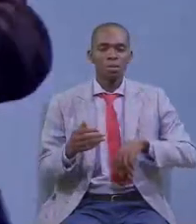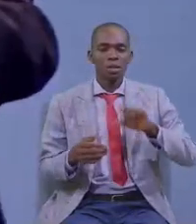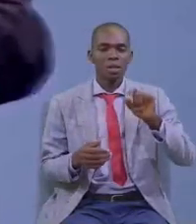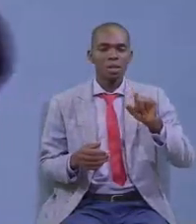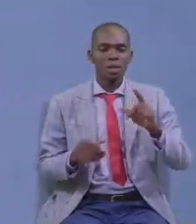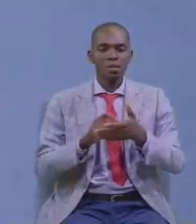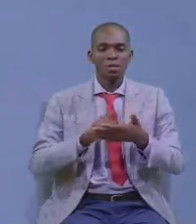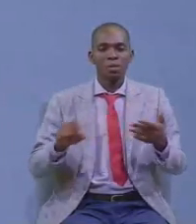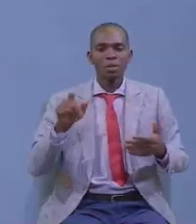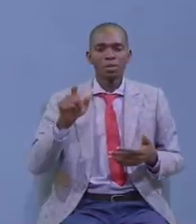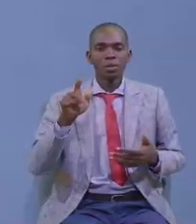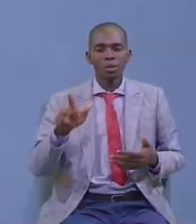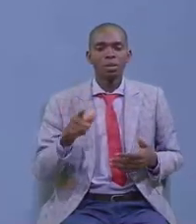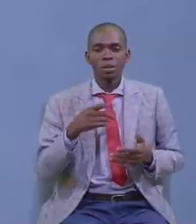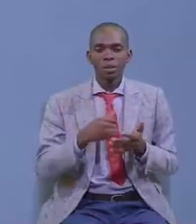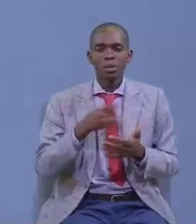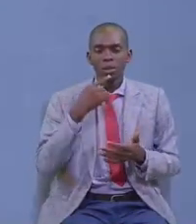Acte 11, 23.